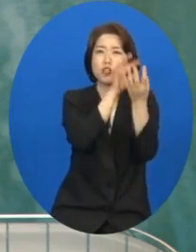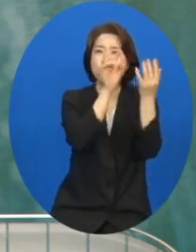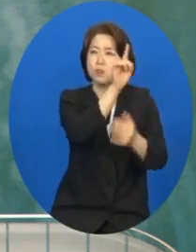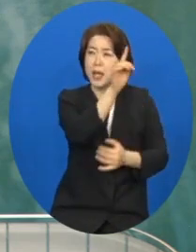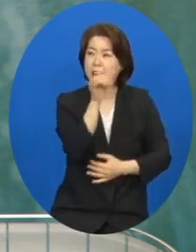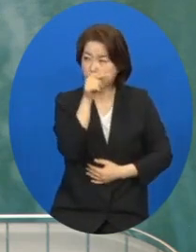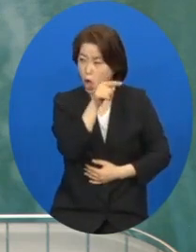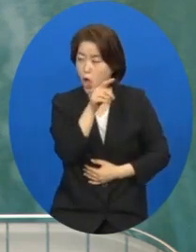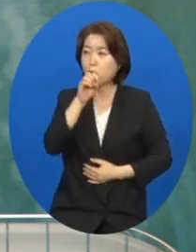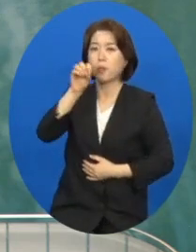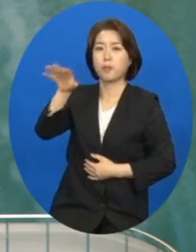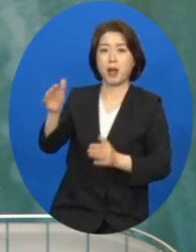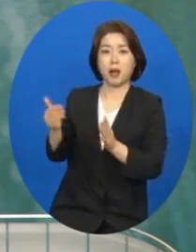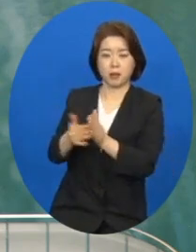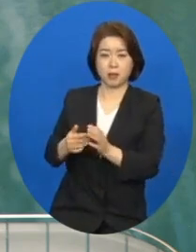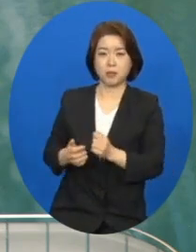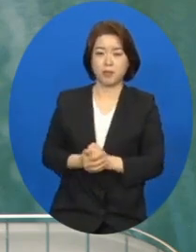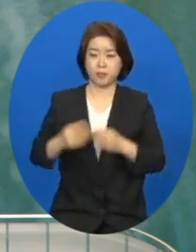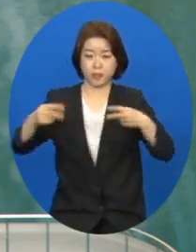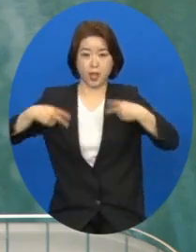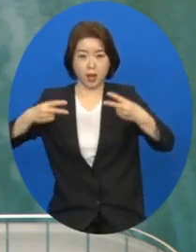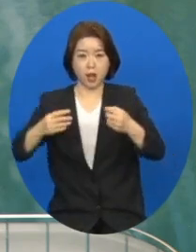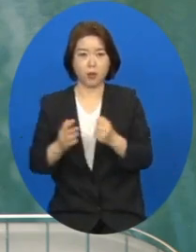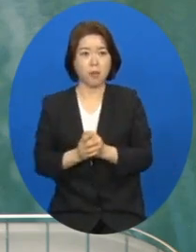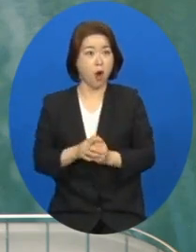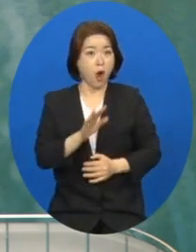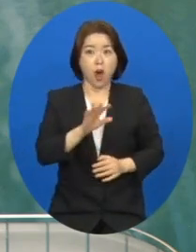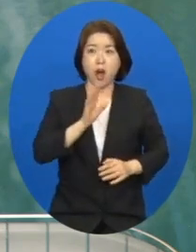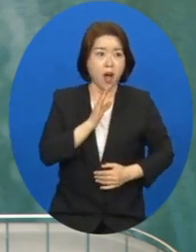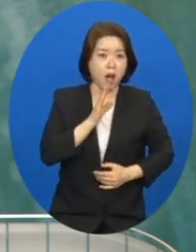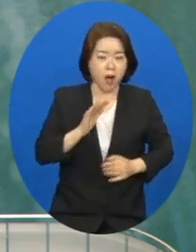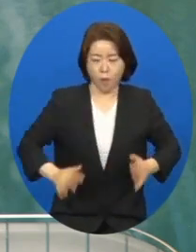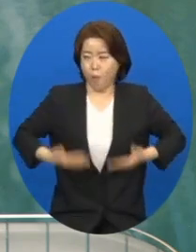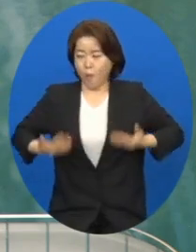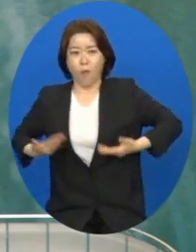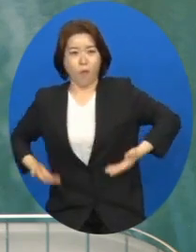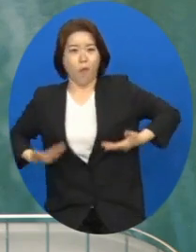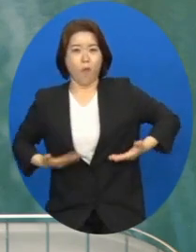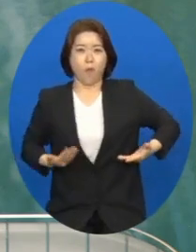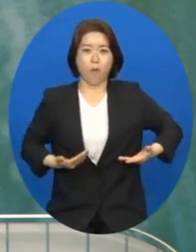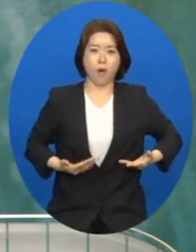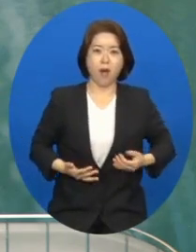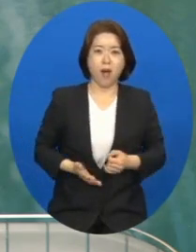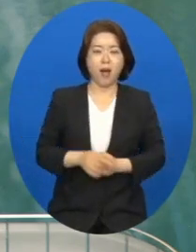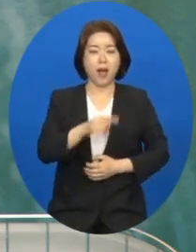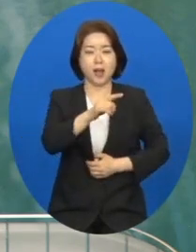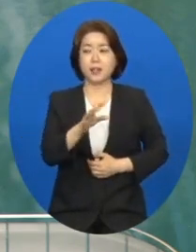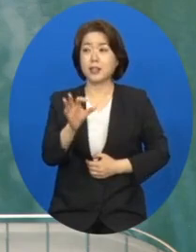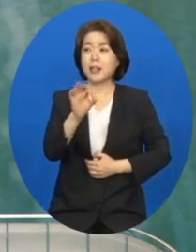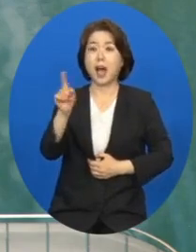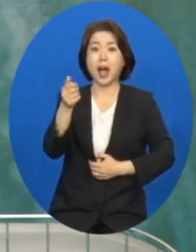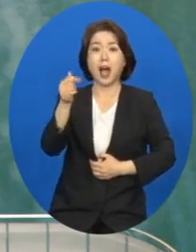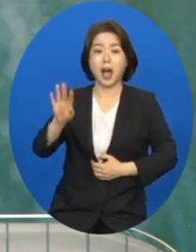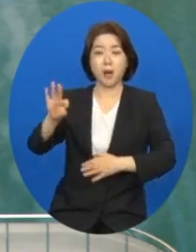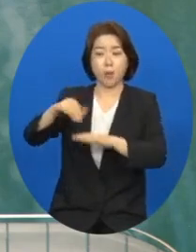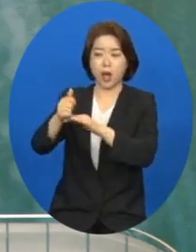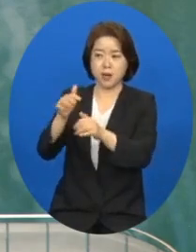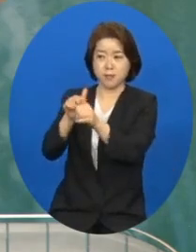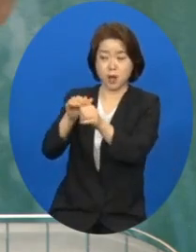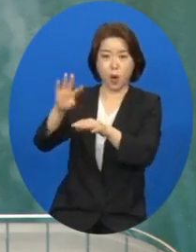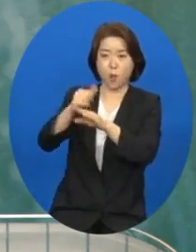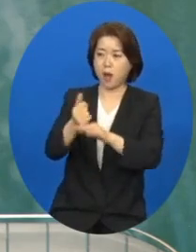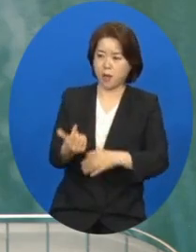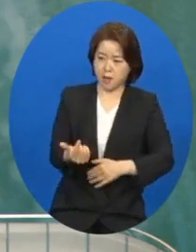떴다고 이야기를 하니까 엘리야가 호들갑을 떱니다. 그 아합 왕에게 빨리